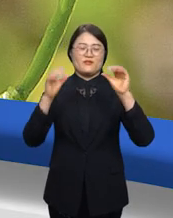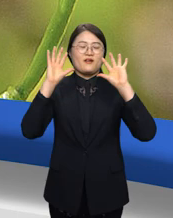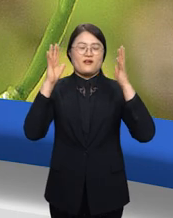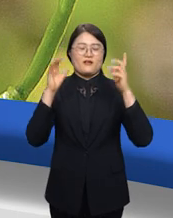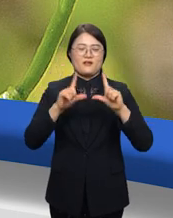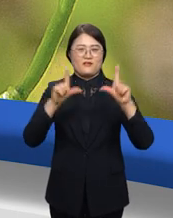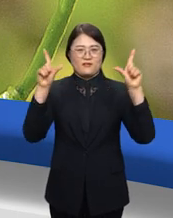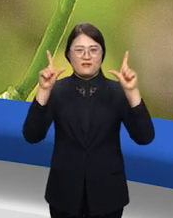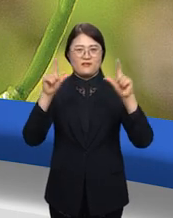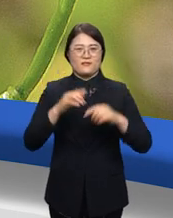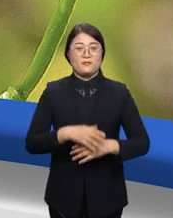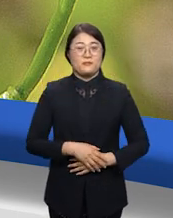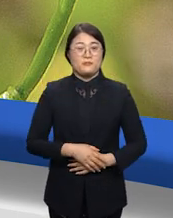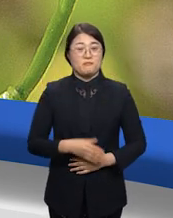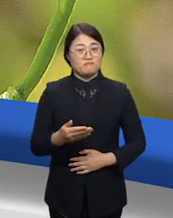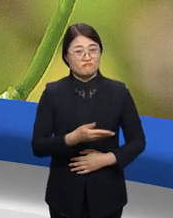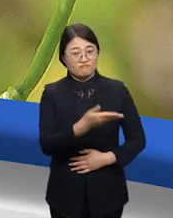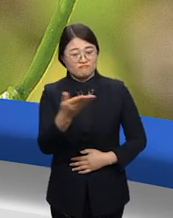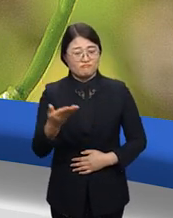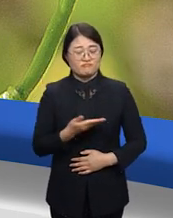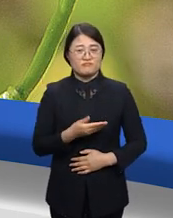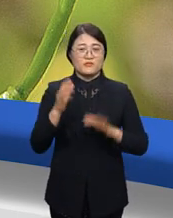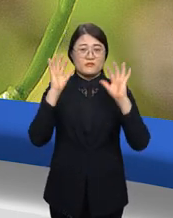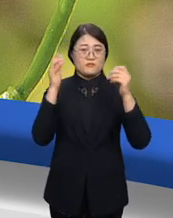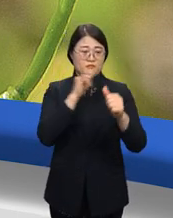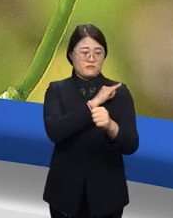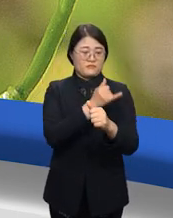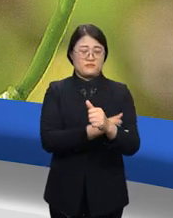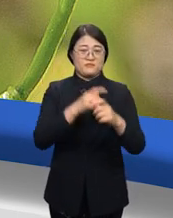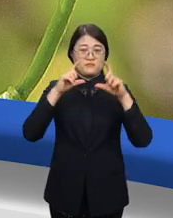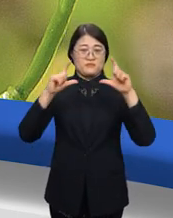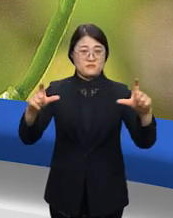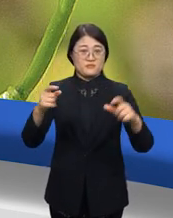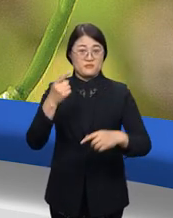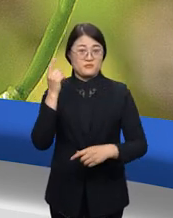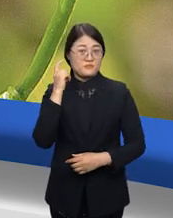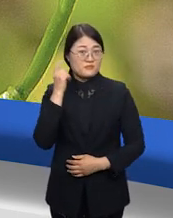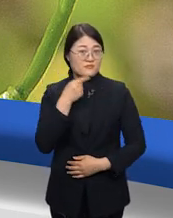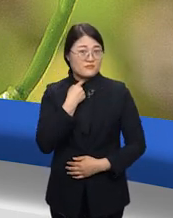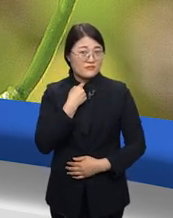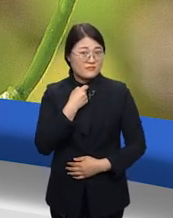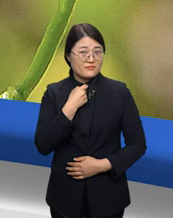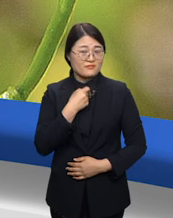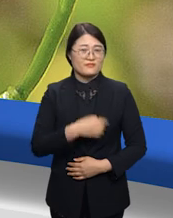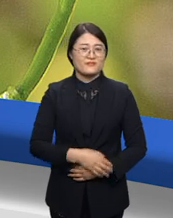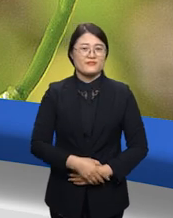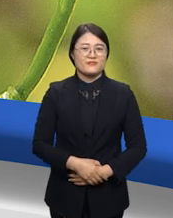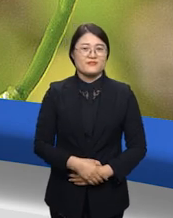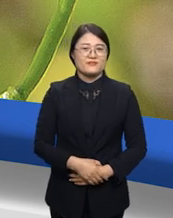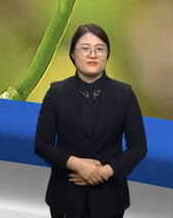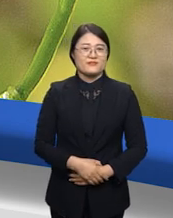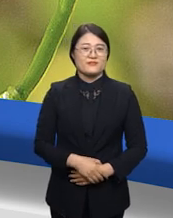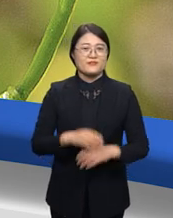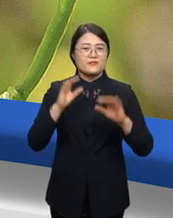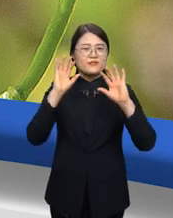5월 5일은 어린이날입니다. 혹시 여러분은 어린이 헌장에 대해 들어보신 적